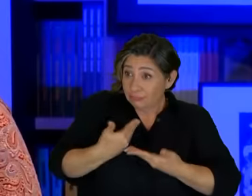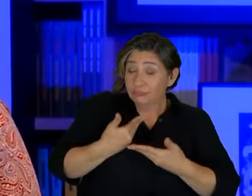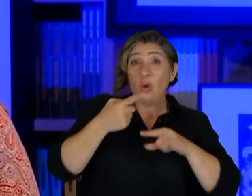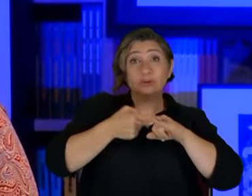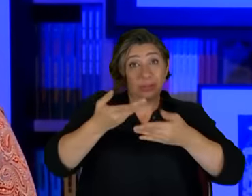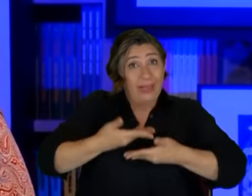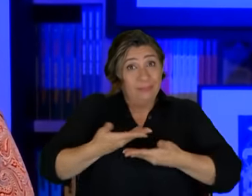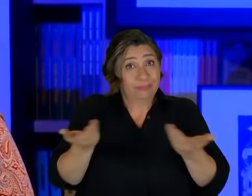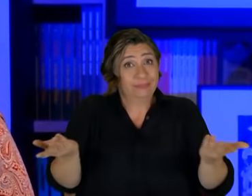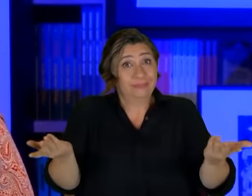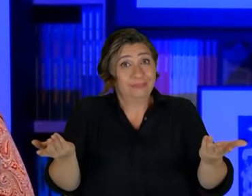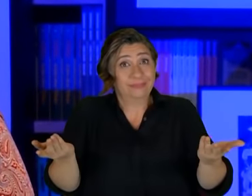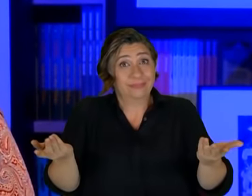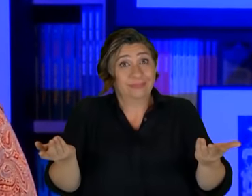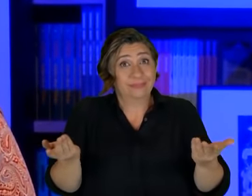evet, gelin. Evet ama çok